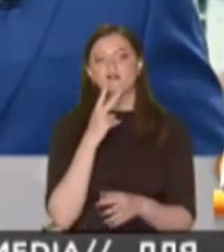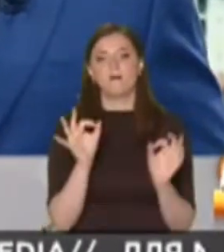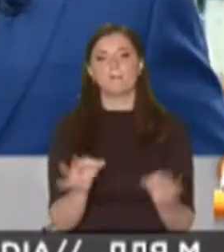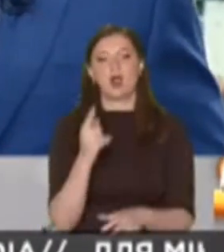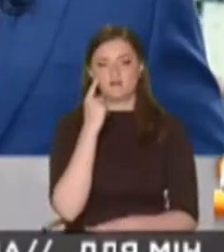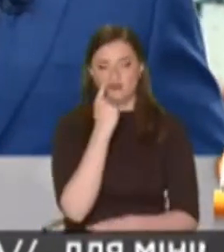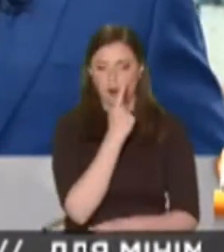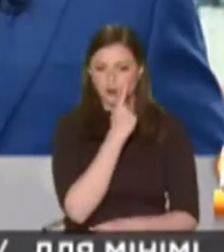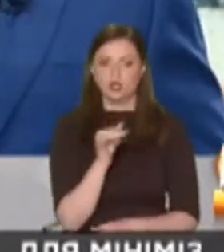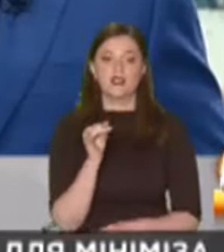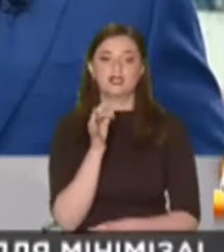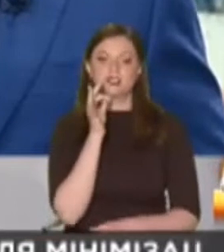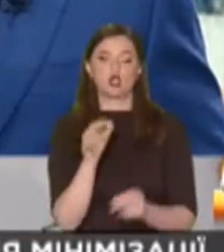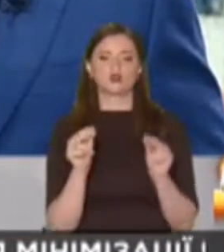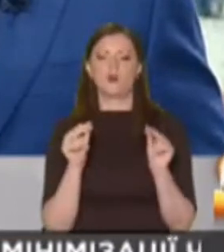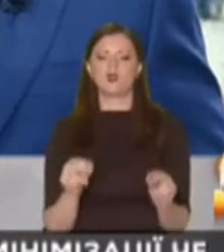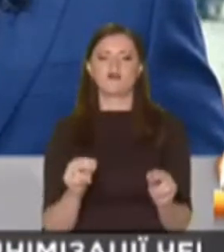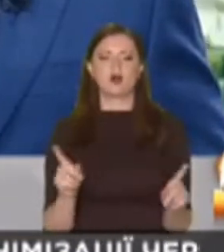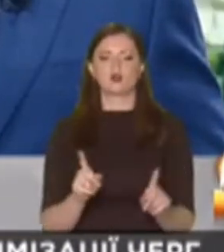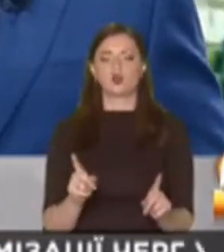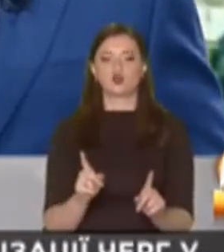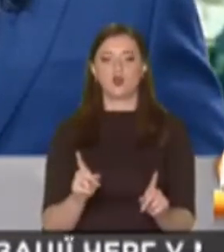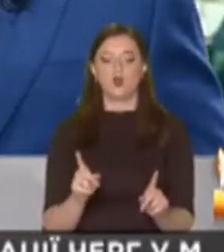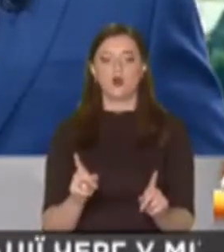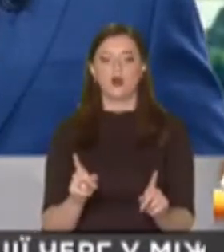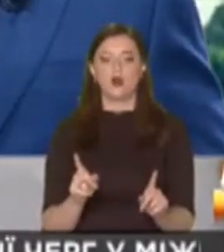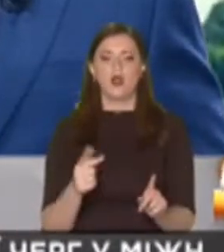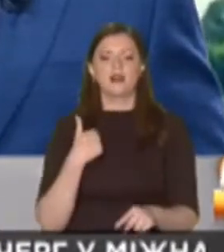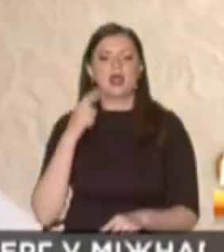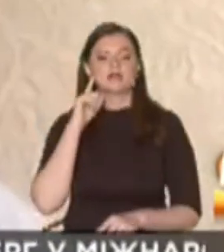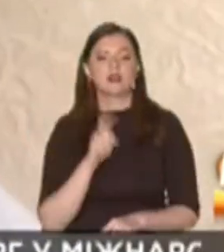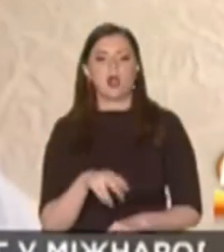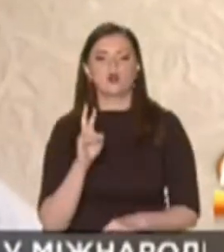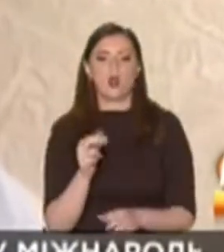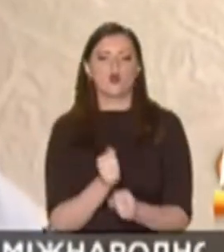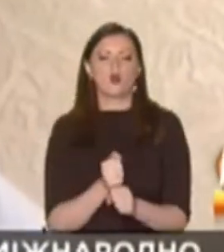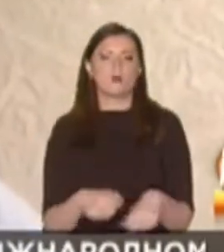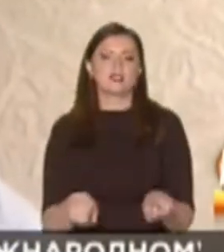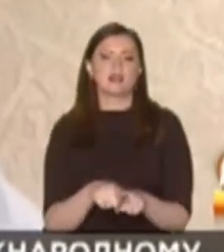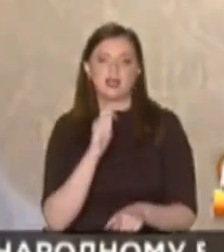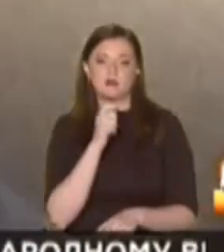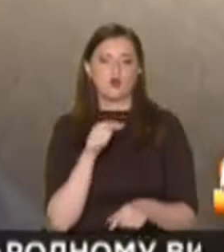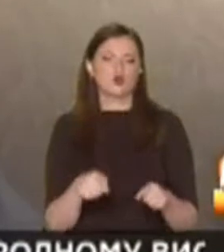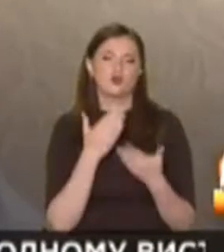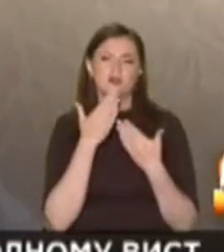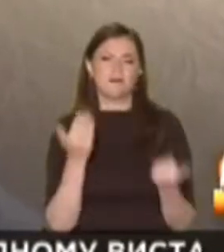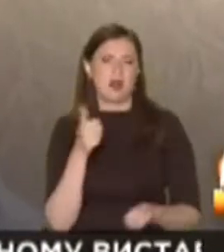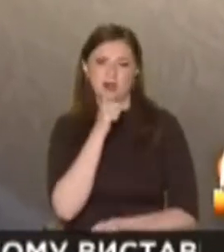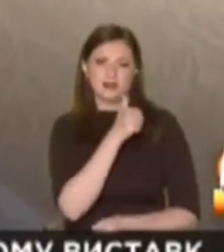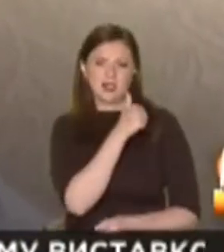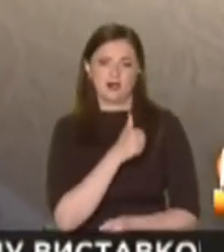в очі і скажемо відверто, що ну, типу, я знаю, як робляться такі інтерв'ю, тут немає жодного